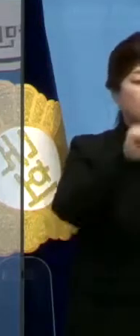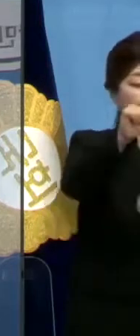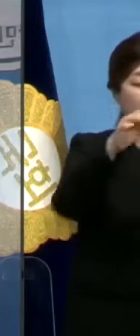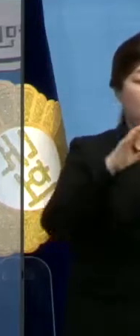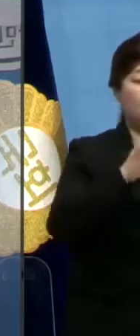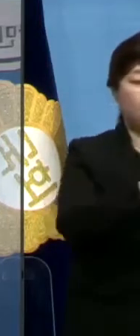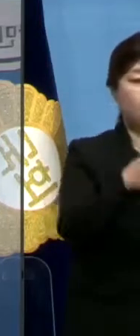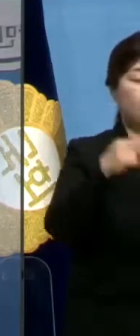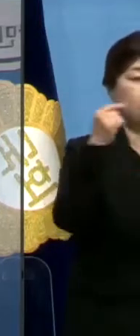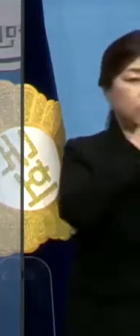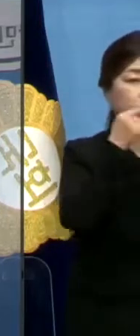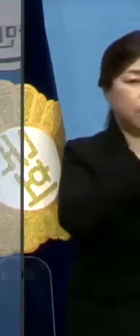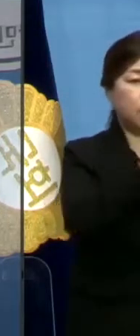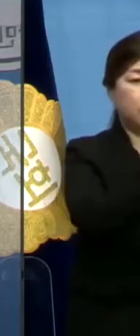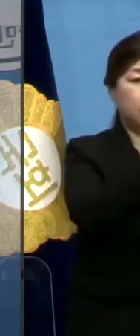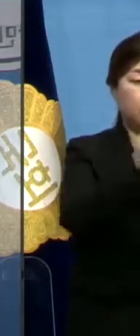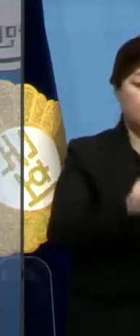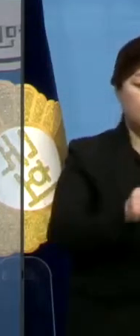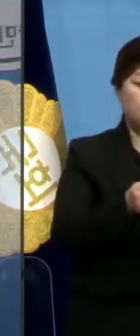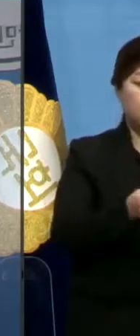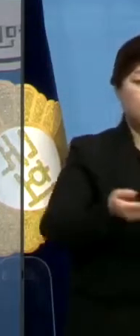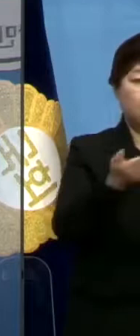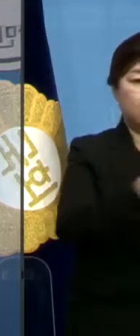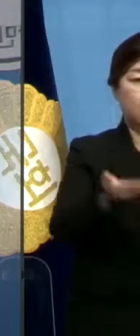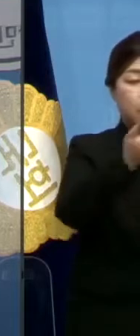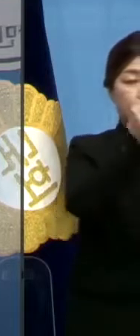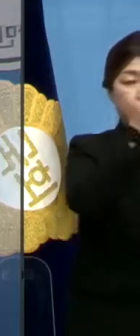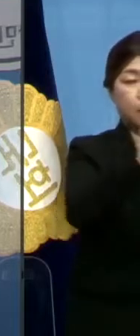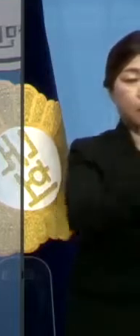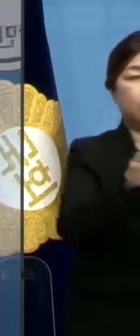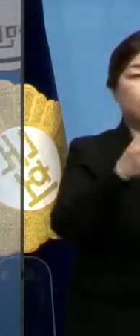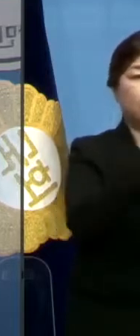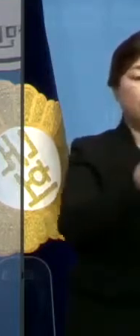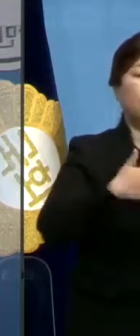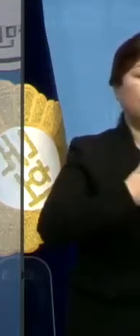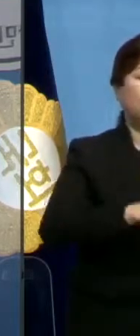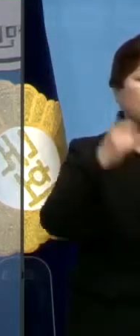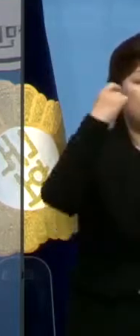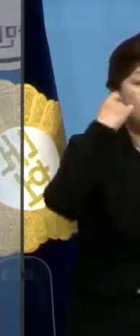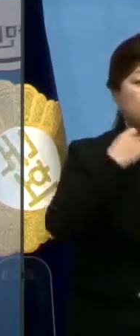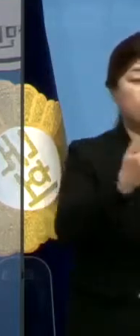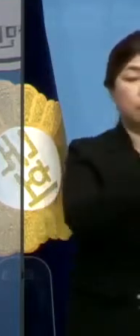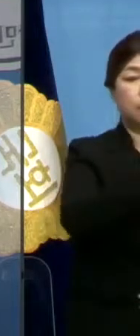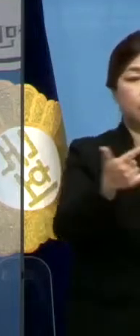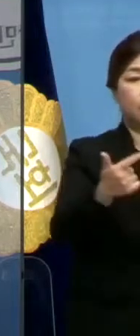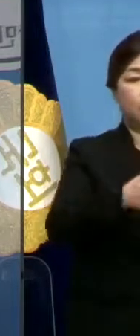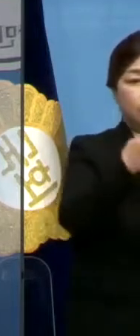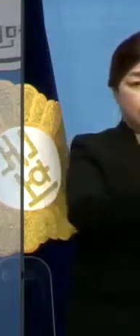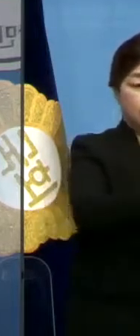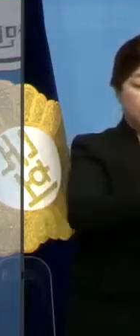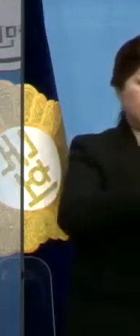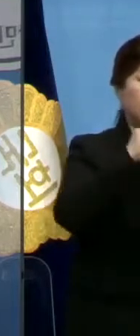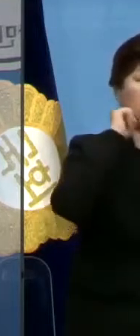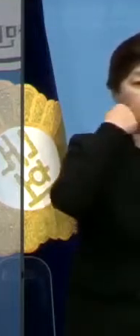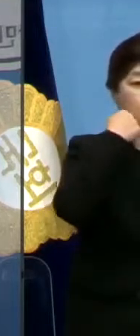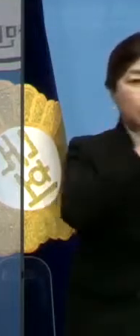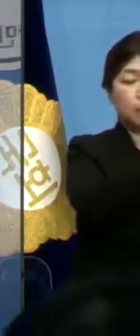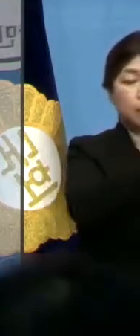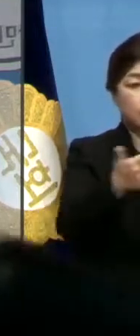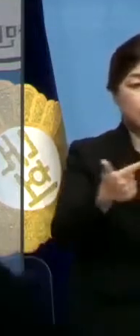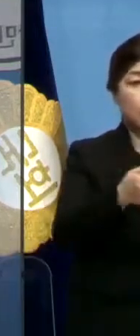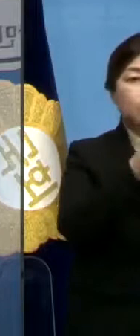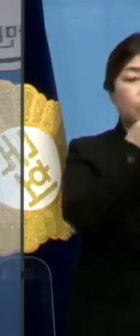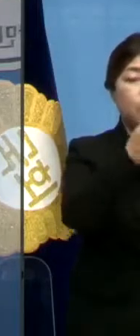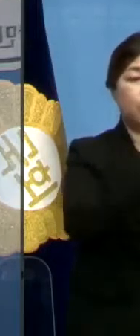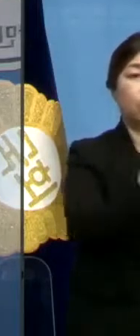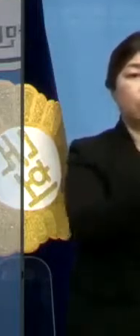이어진 고강도 사회적 거리 두기로 인해 국민들의 피로감은 더욱 쌓여가고 생계에 막대한 지장을 받고 있는